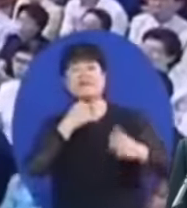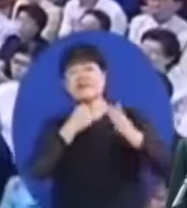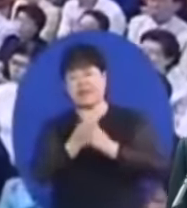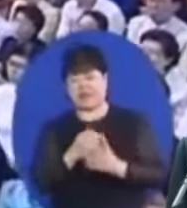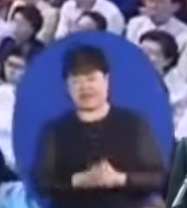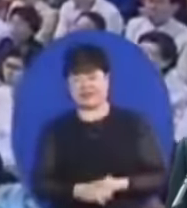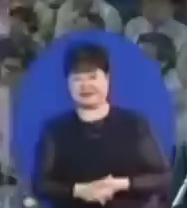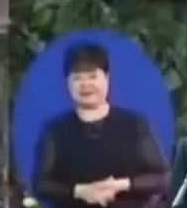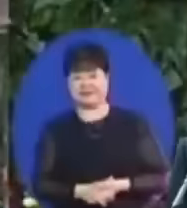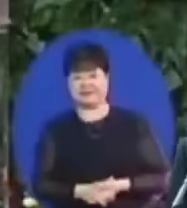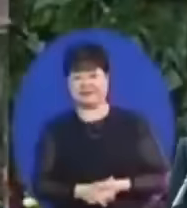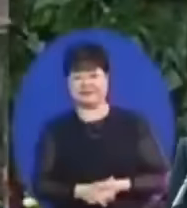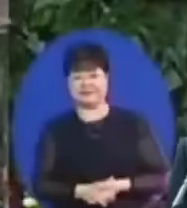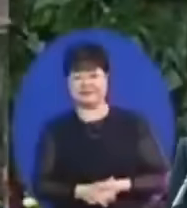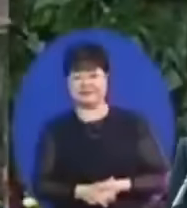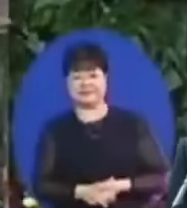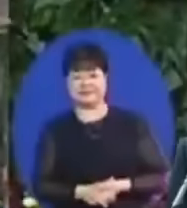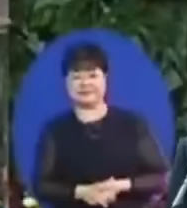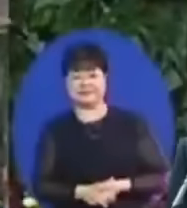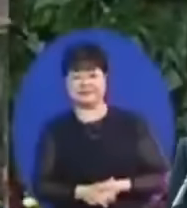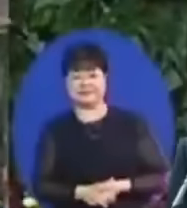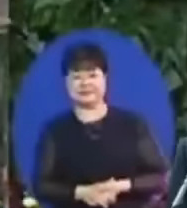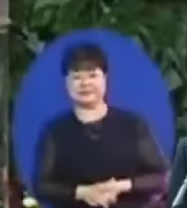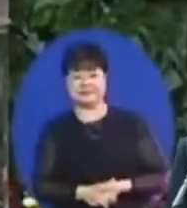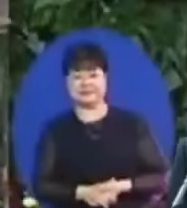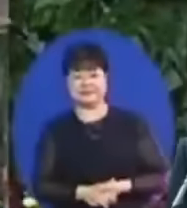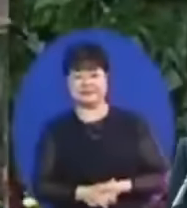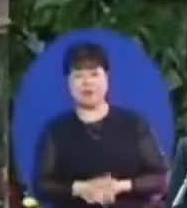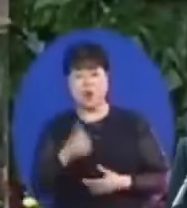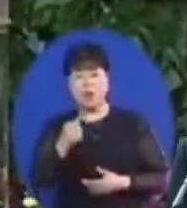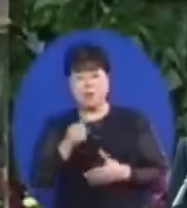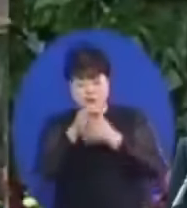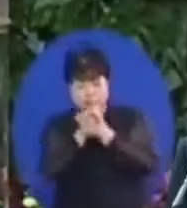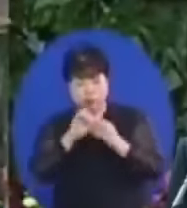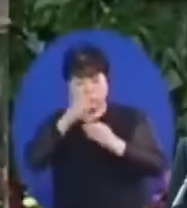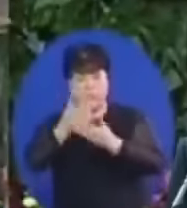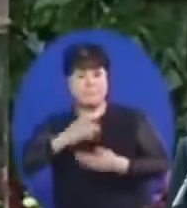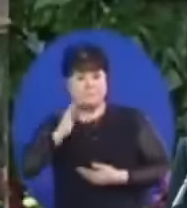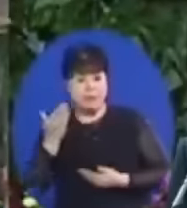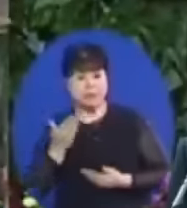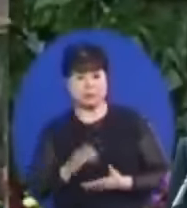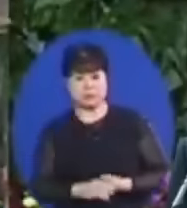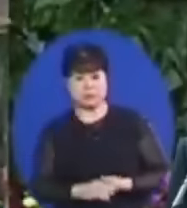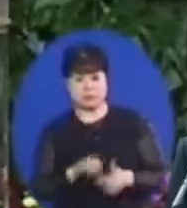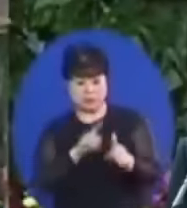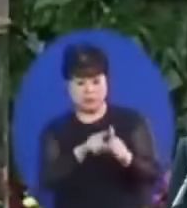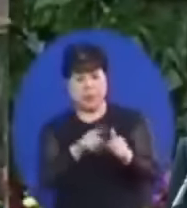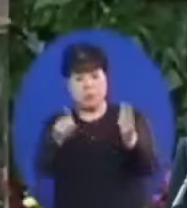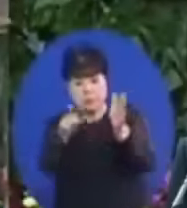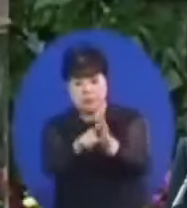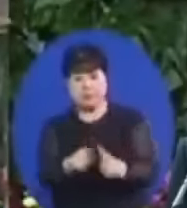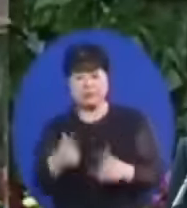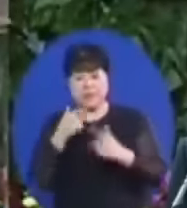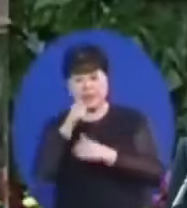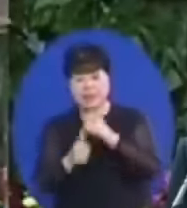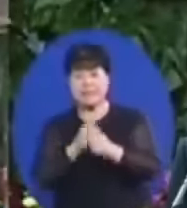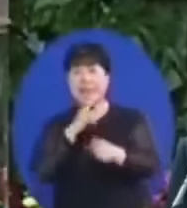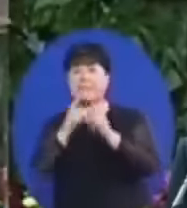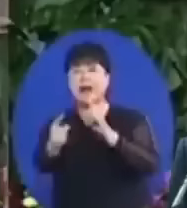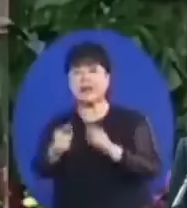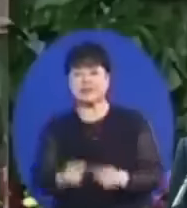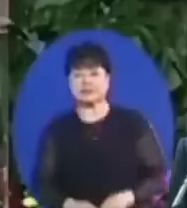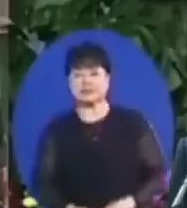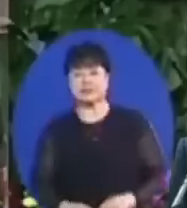때문입니다. 5만 번 기도의 응답을 받은 조지 뮬러의 믿음은 날마다 하나님의